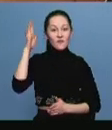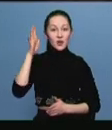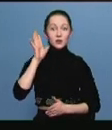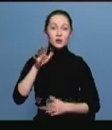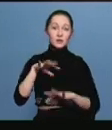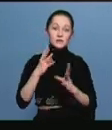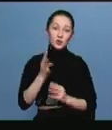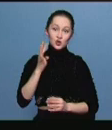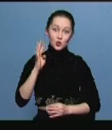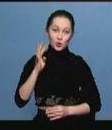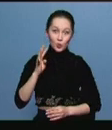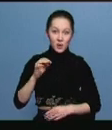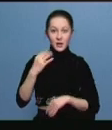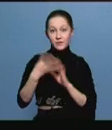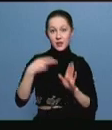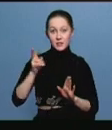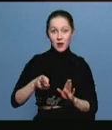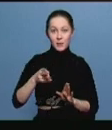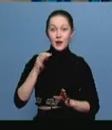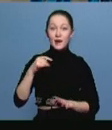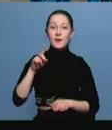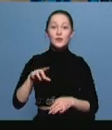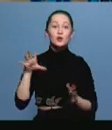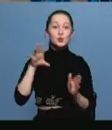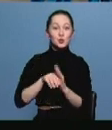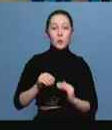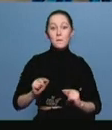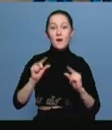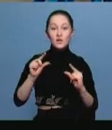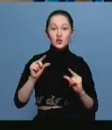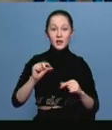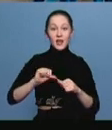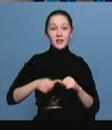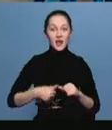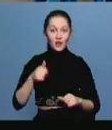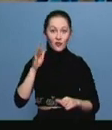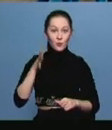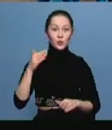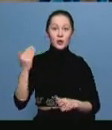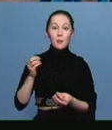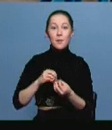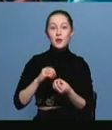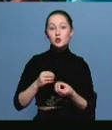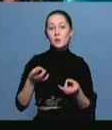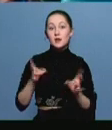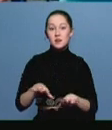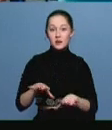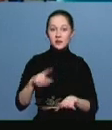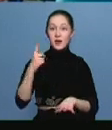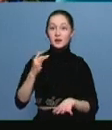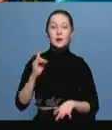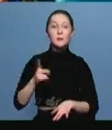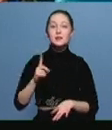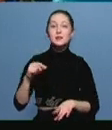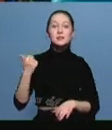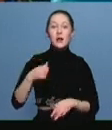всего 4 рубля 19 копеек. И даже с учетом повышения тарифы Ижводоканала по-прежнему останутся одними из самых